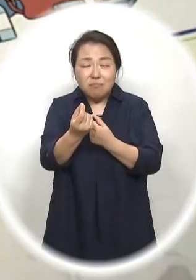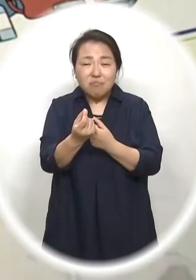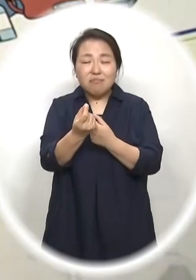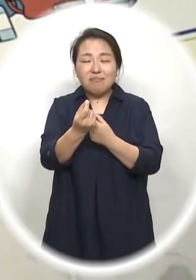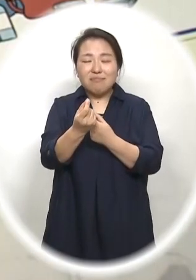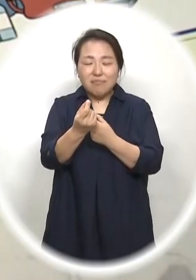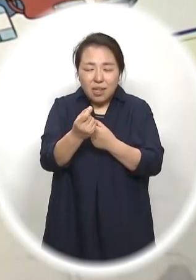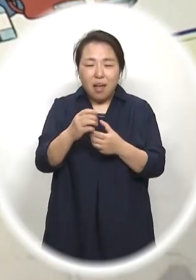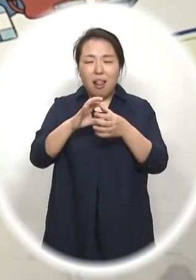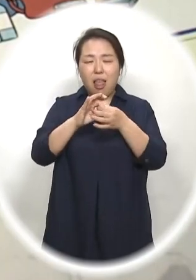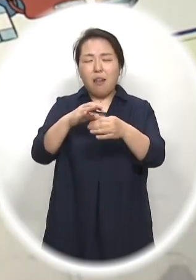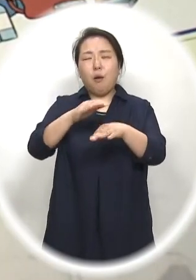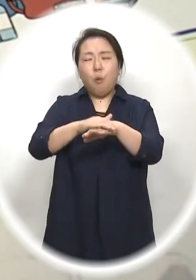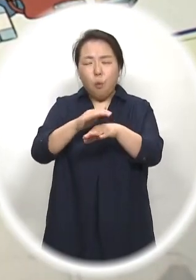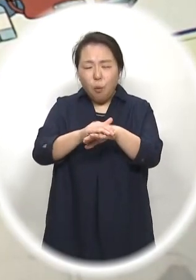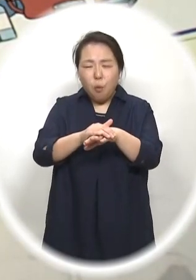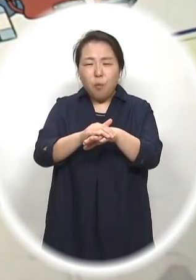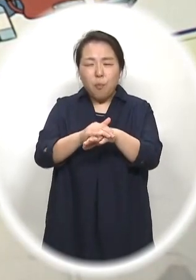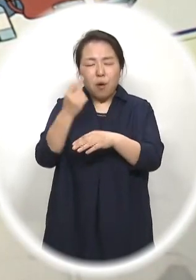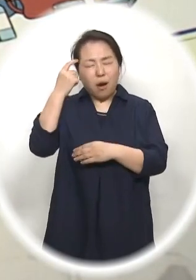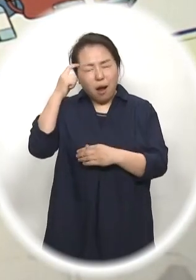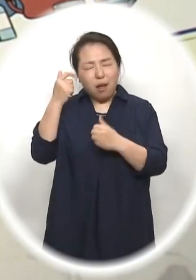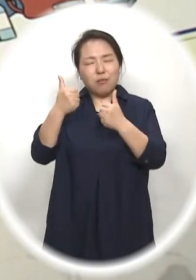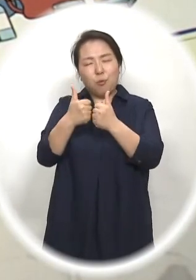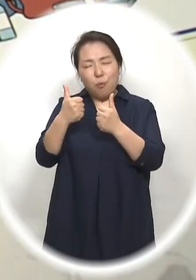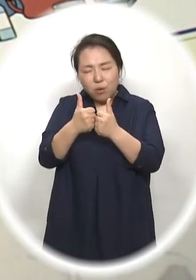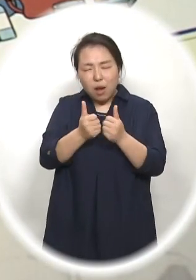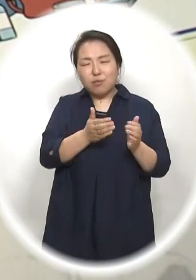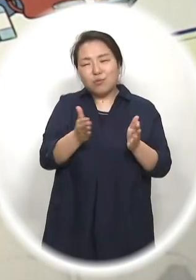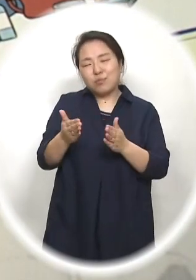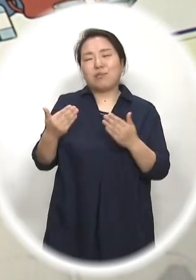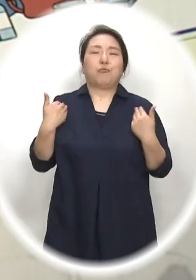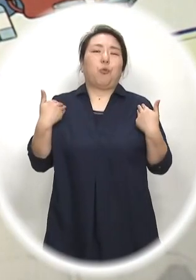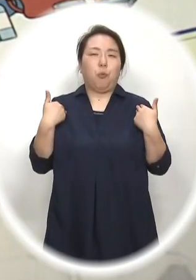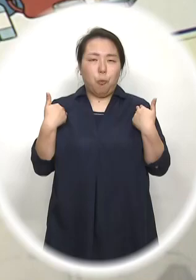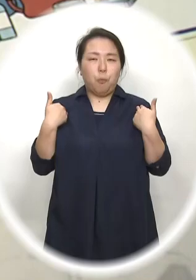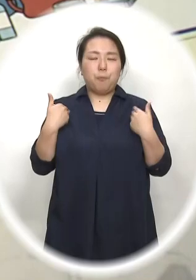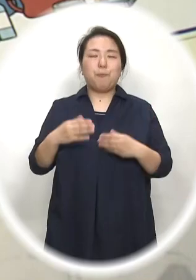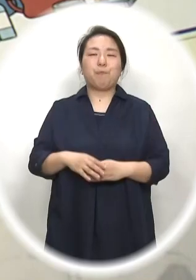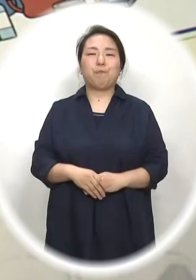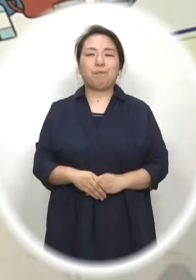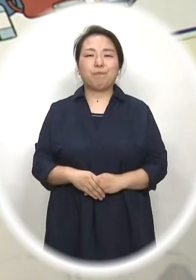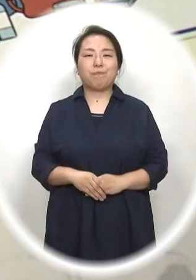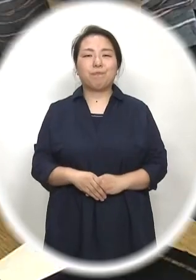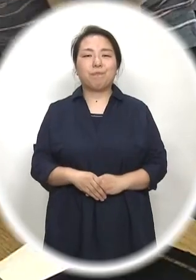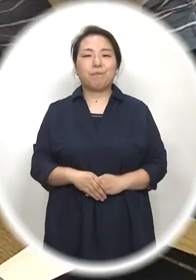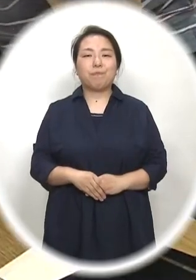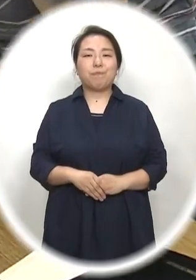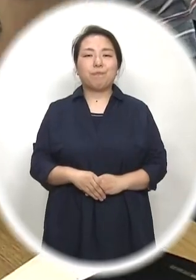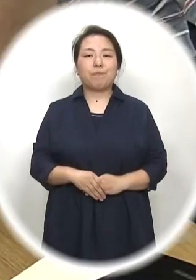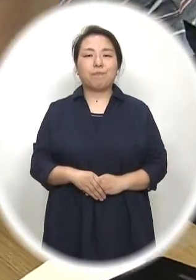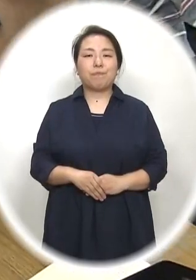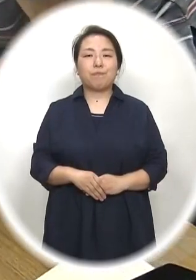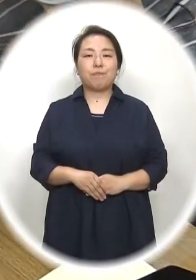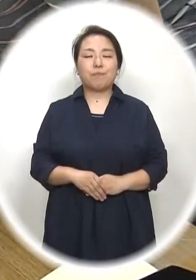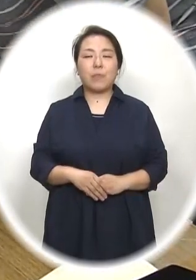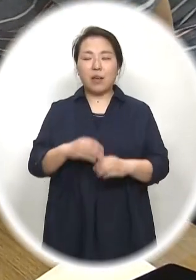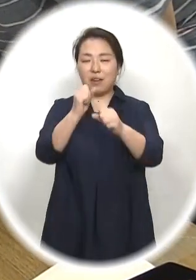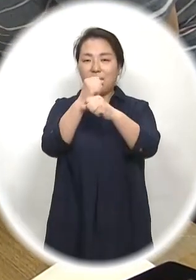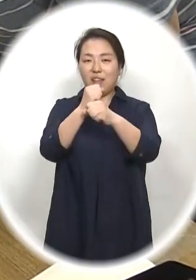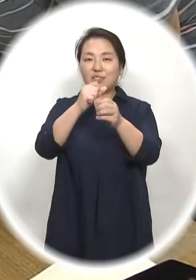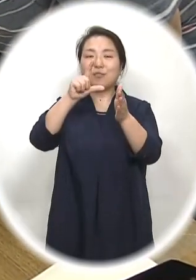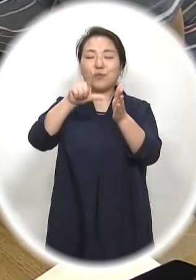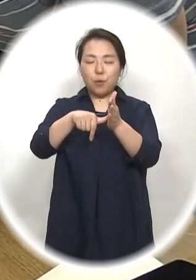、そういう連絡方法も事前に考えておくっていうのが必要になるかと思います。 研修